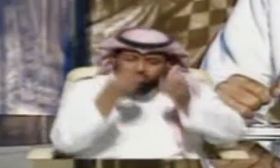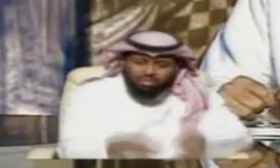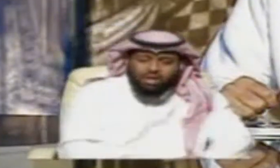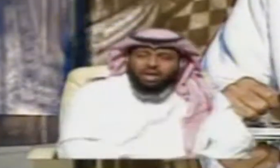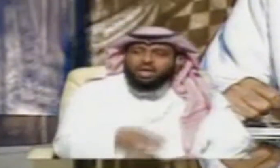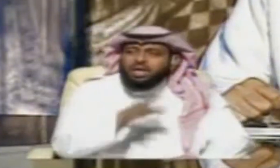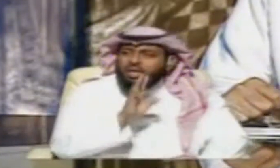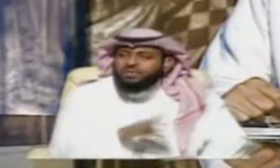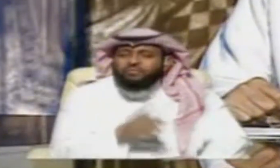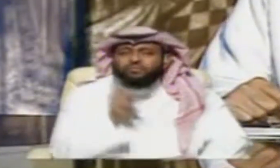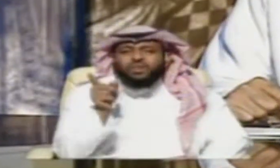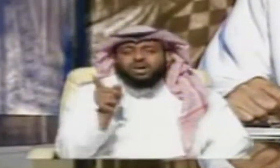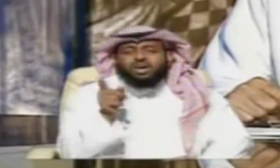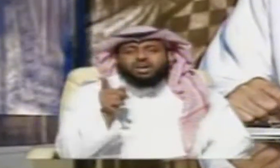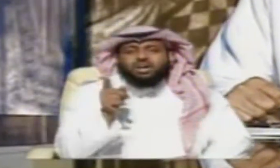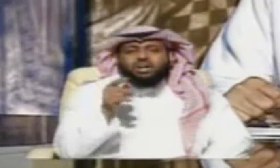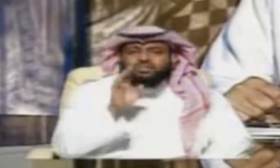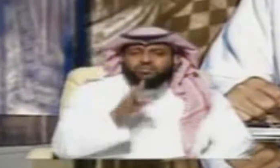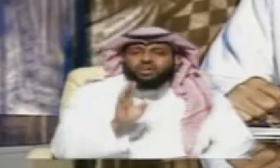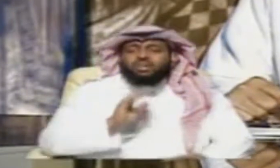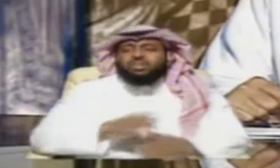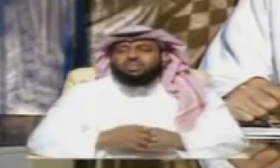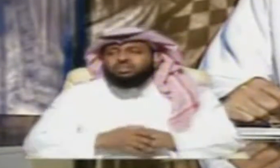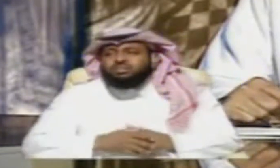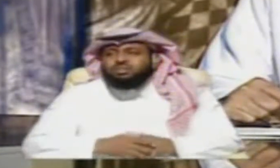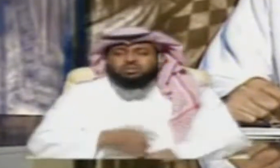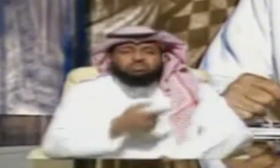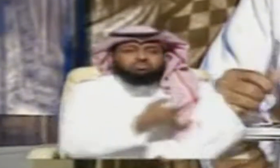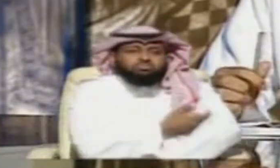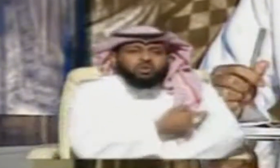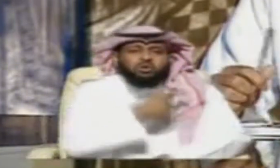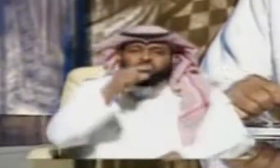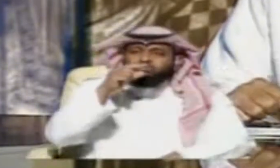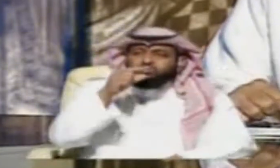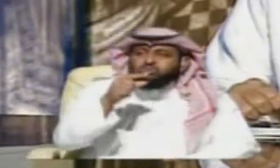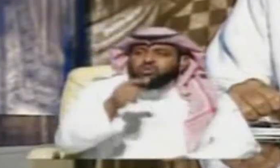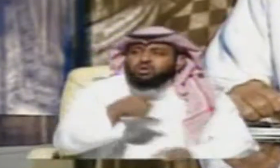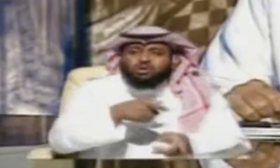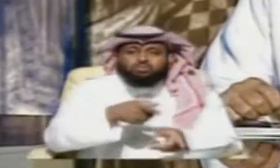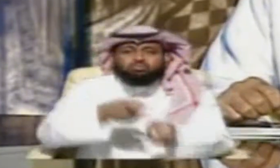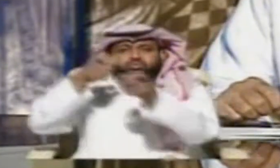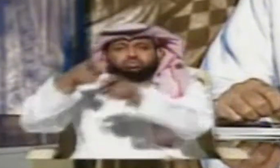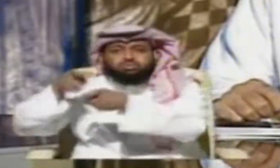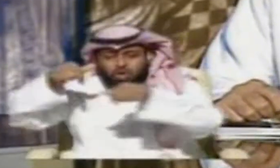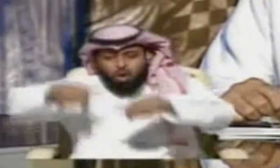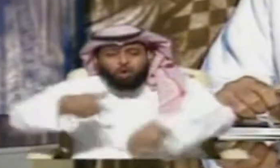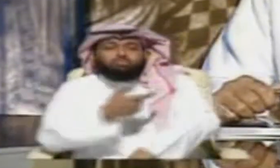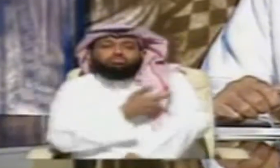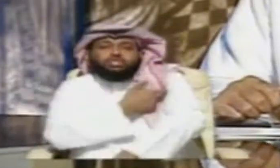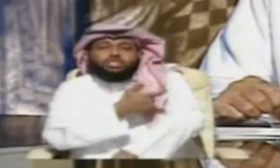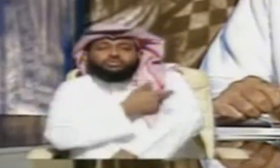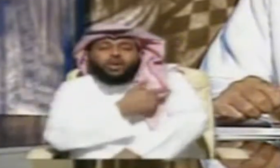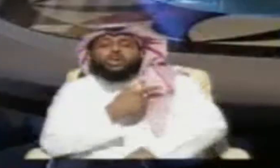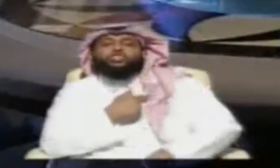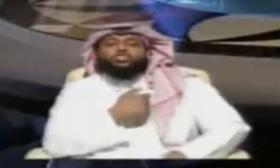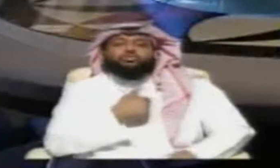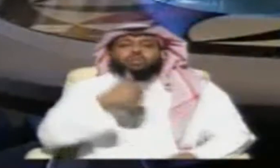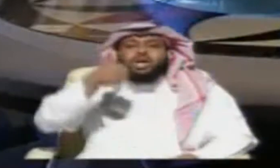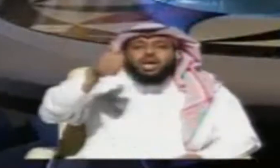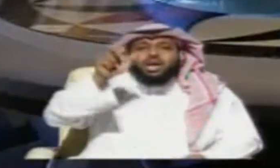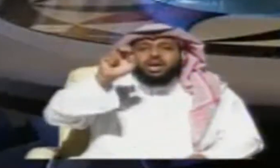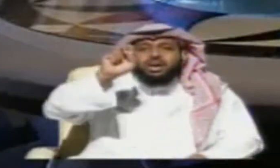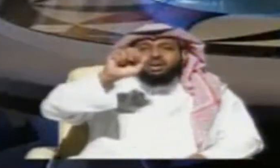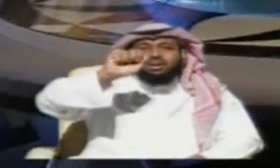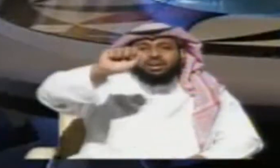يسكنها من أو من يرقد فيها من المرضى والأطباء. قصف اليوم مستشفى الأقصى، وهذا